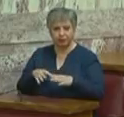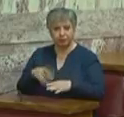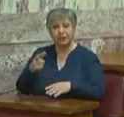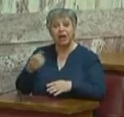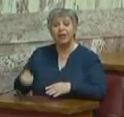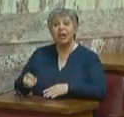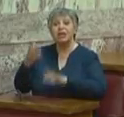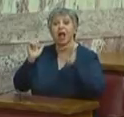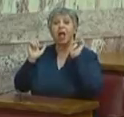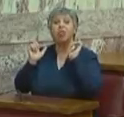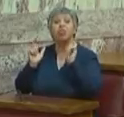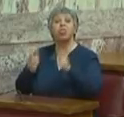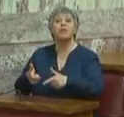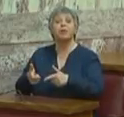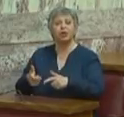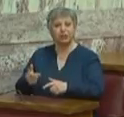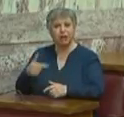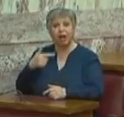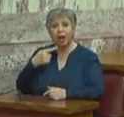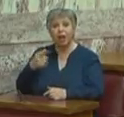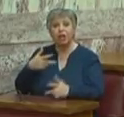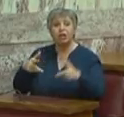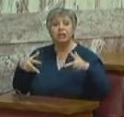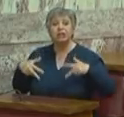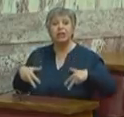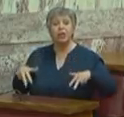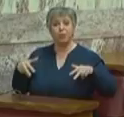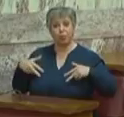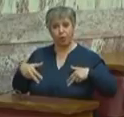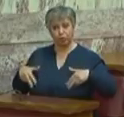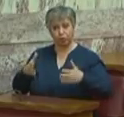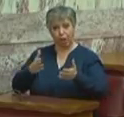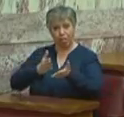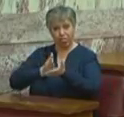Δικαιοσύνης παρανόμησε και δεν έπρεπε να ενημερώσει τη Βουλή.